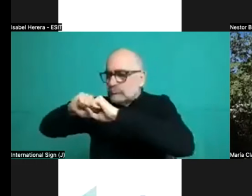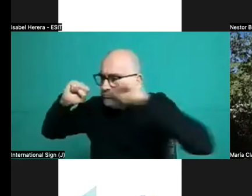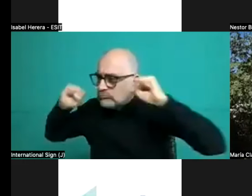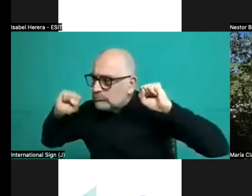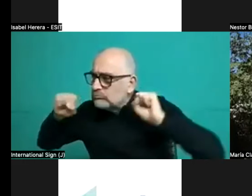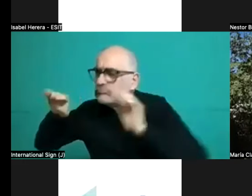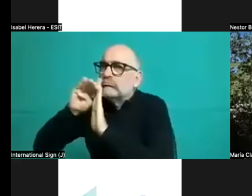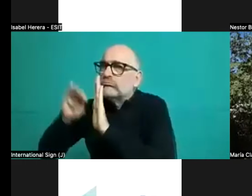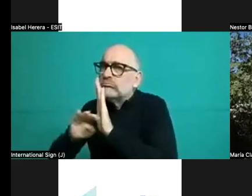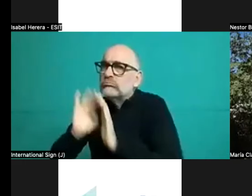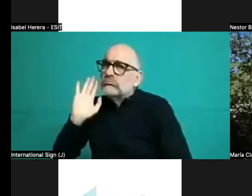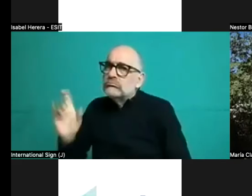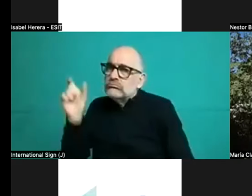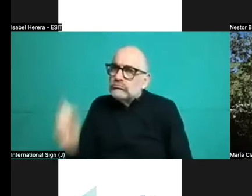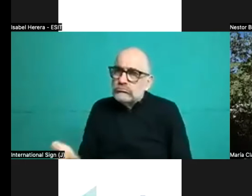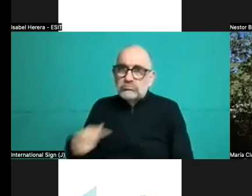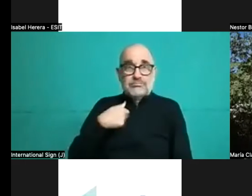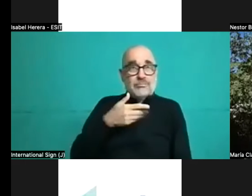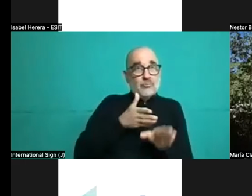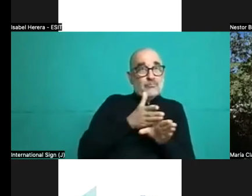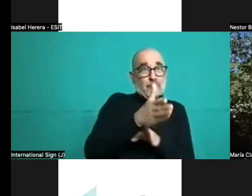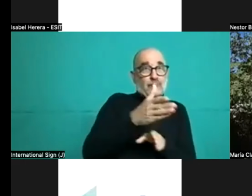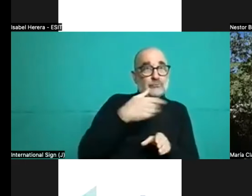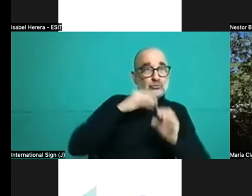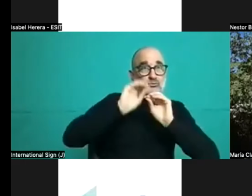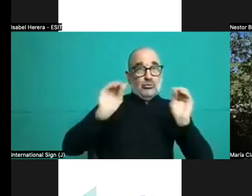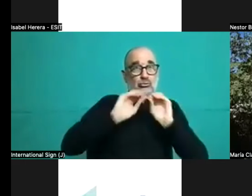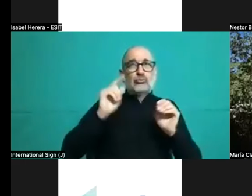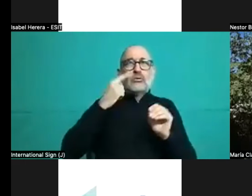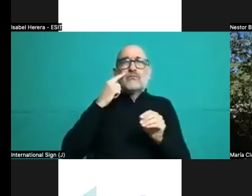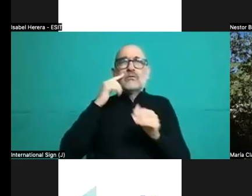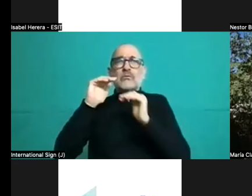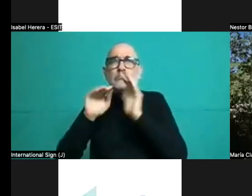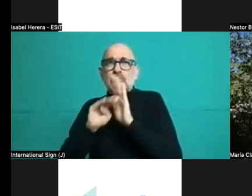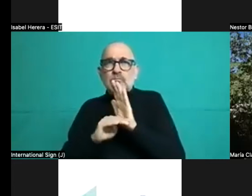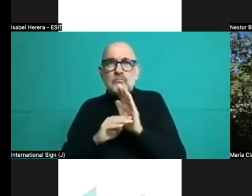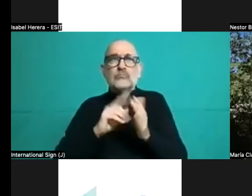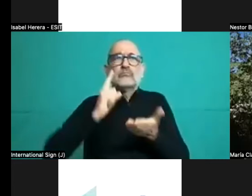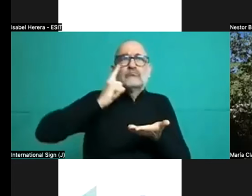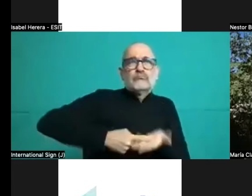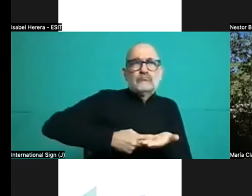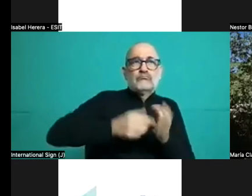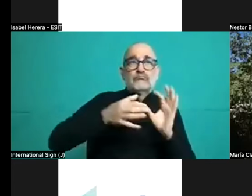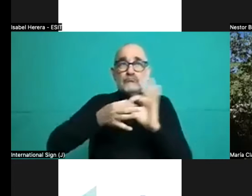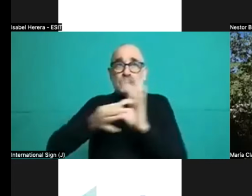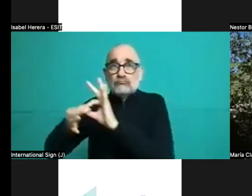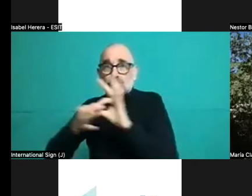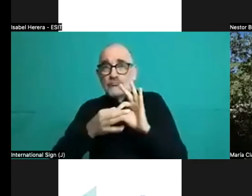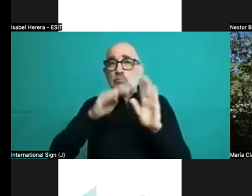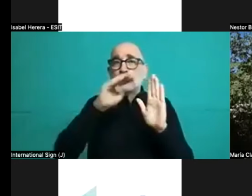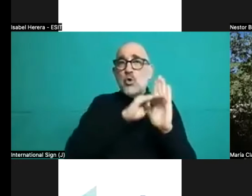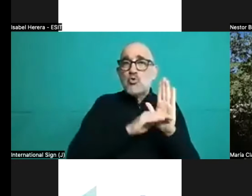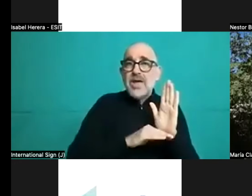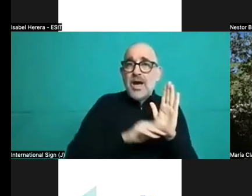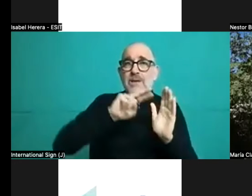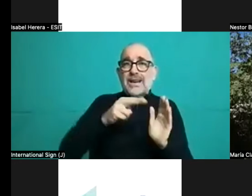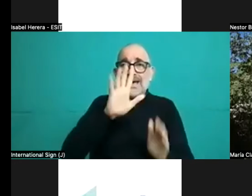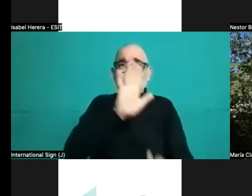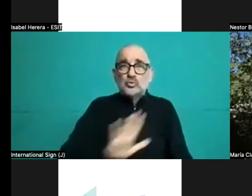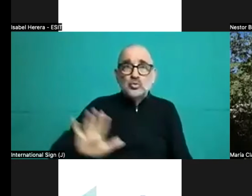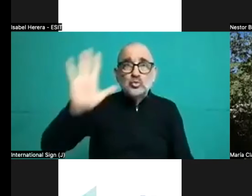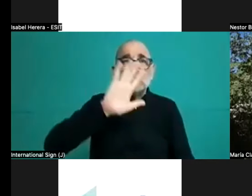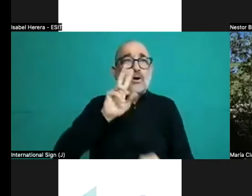Il y a des décisions qui doivent être alignées sur les programmes nationaux de prévention et de la sécurité